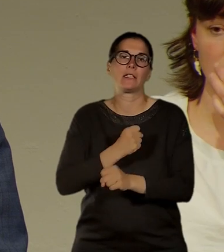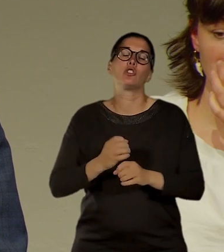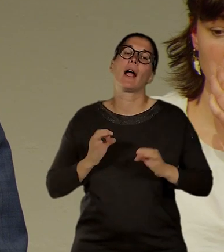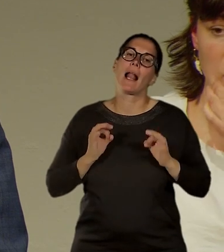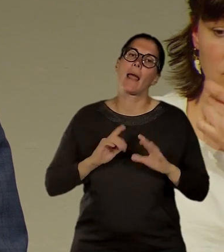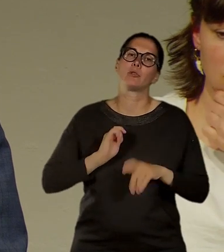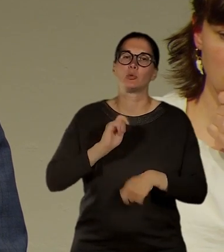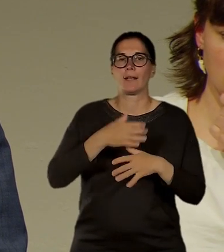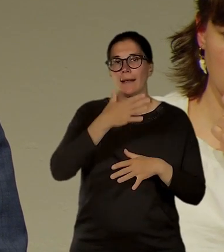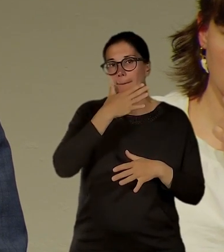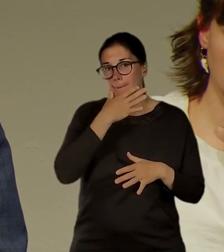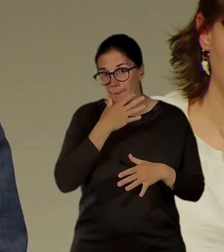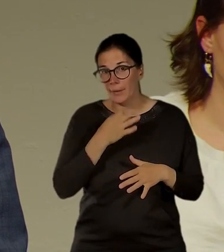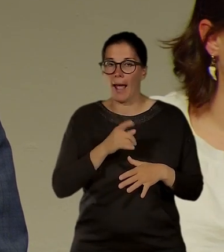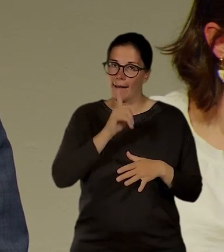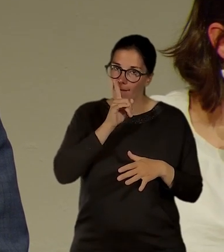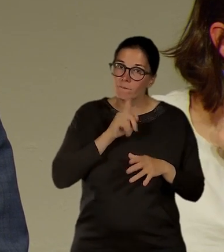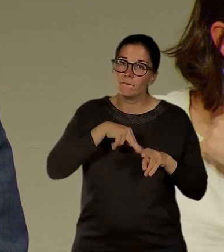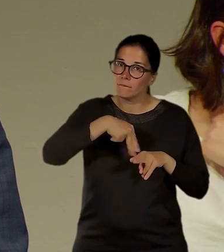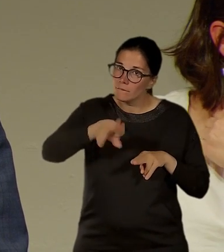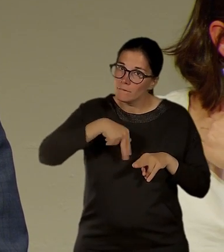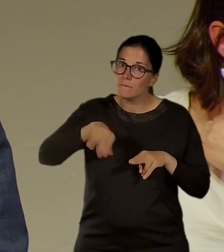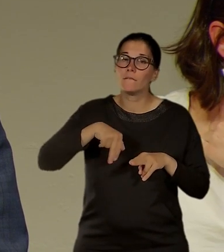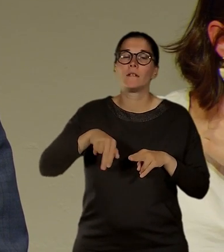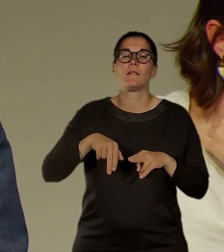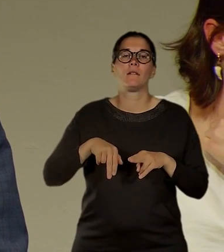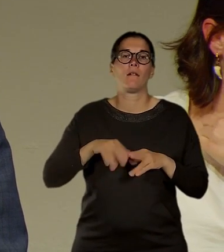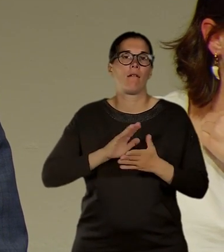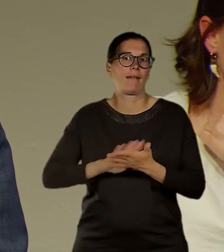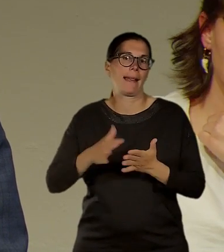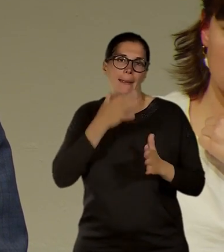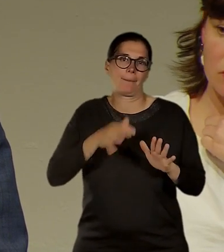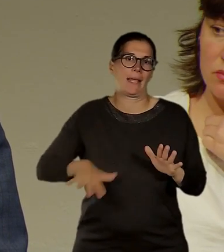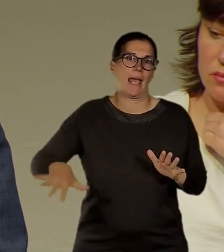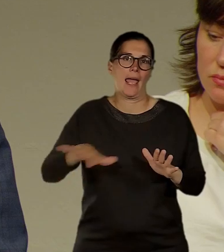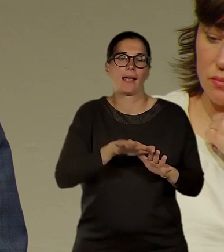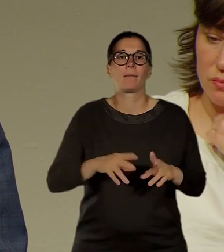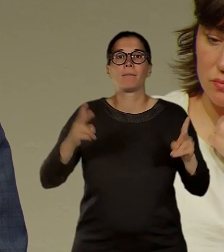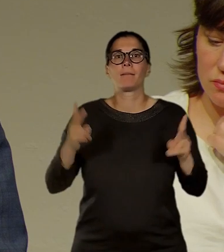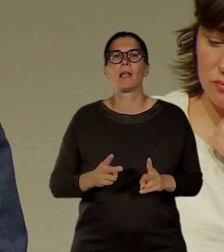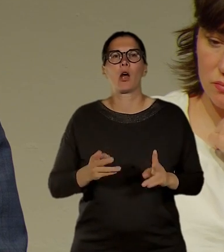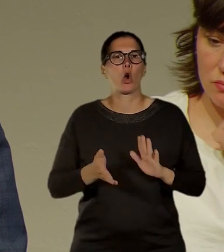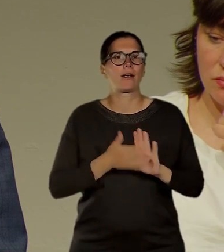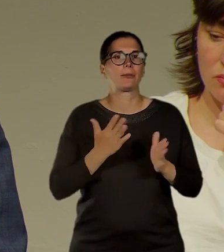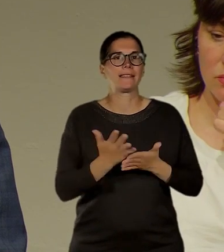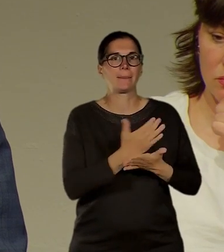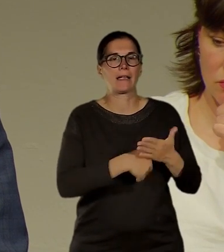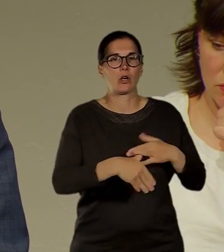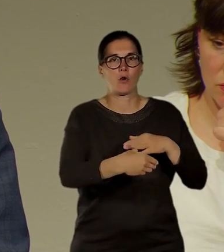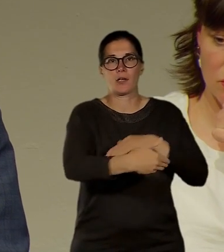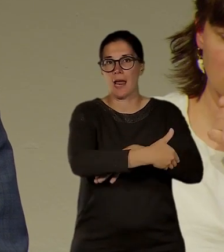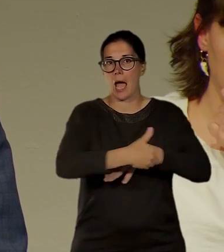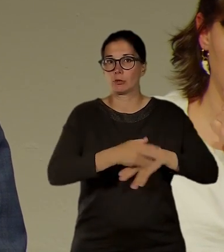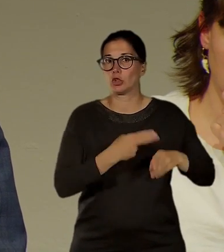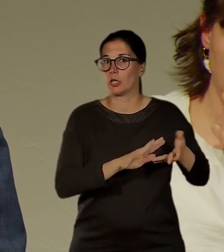vypadalo hezky hned na první pokus, tak jako vypadá dobře ta rekonstrukce Smetanova nábřeží, tam se bude